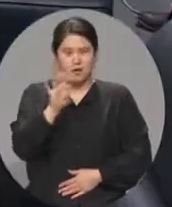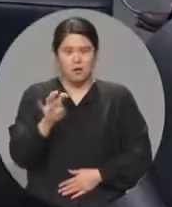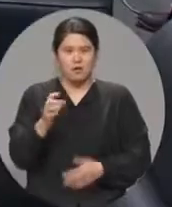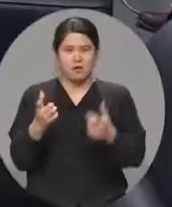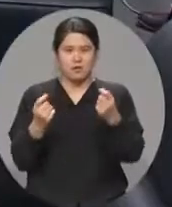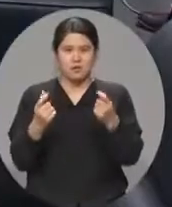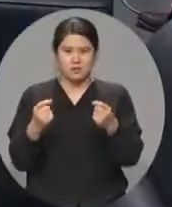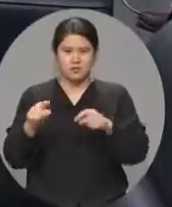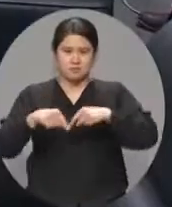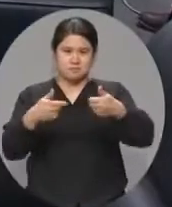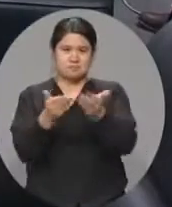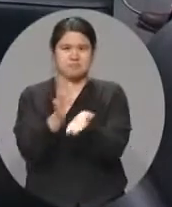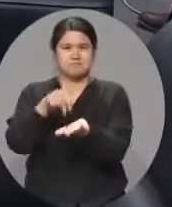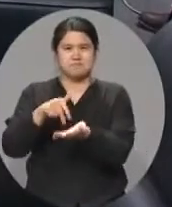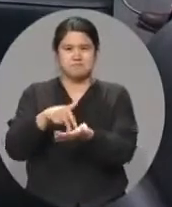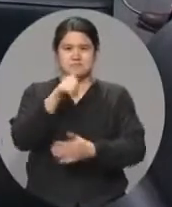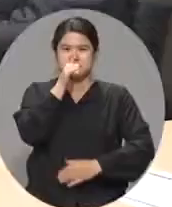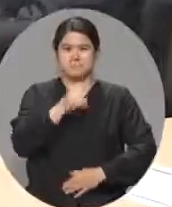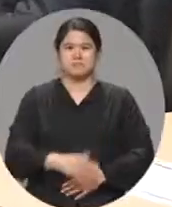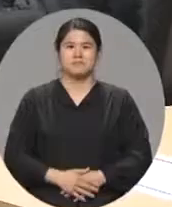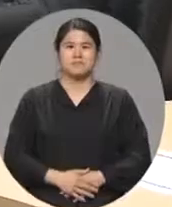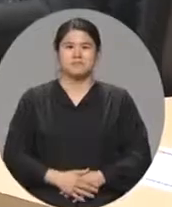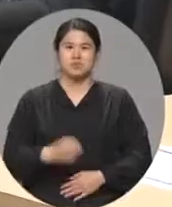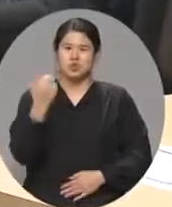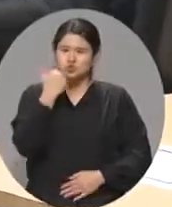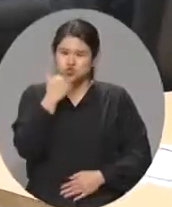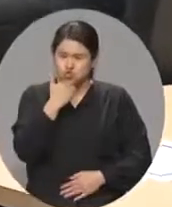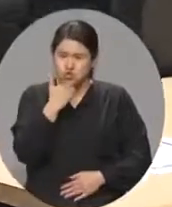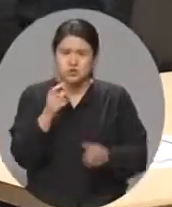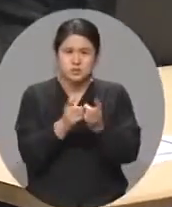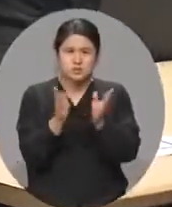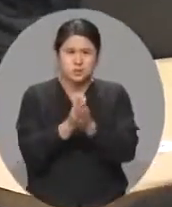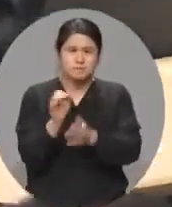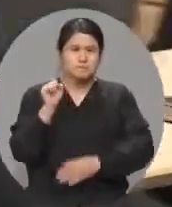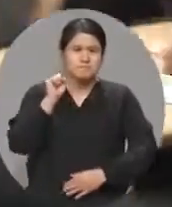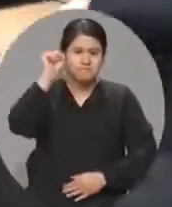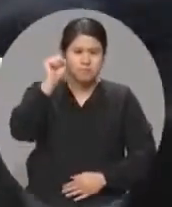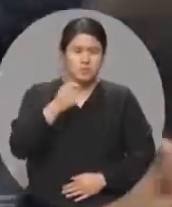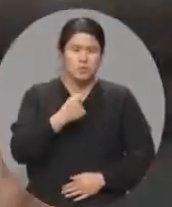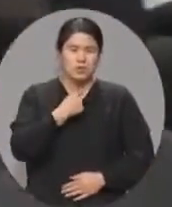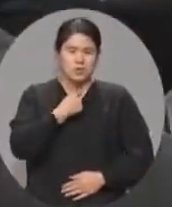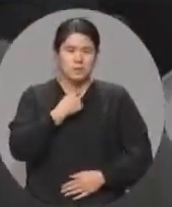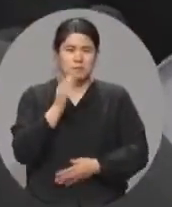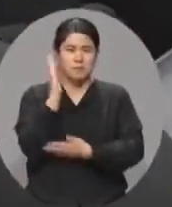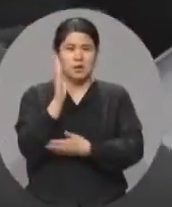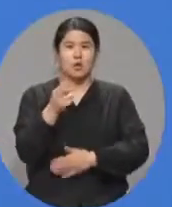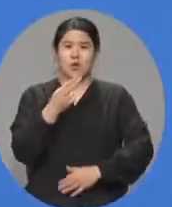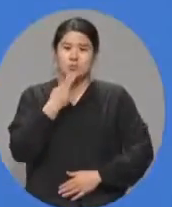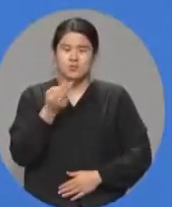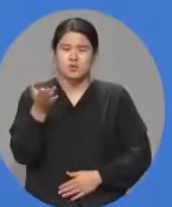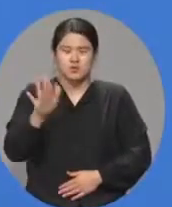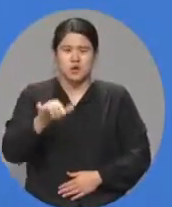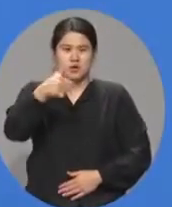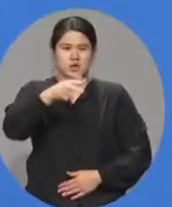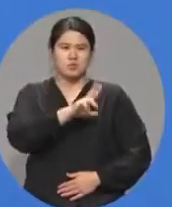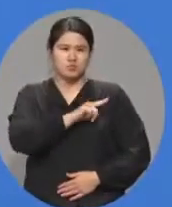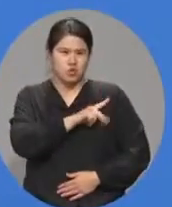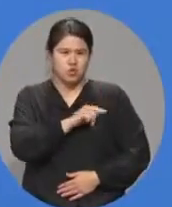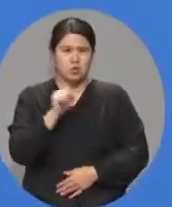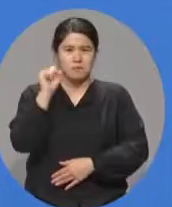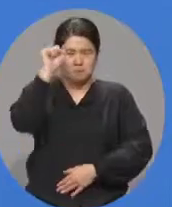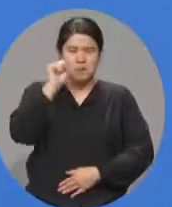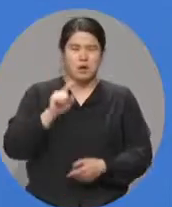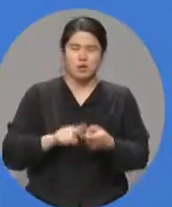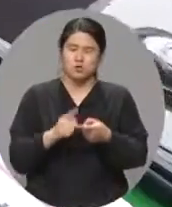것이 정가의 분석입니다. 하지만 누구도 직접적으로 출마 여부를 거론하지 않는 상황에서 김윤덕 의원의